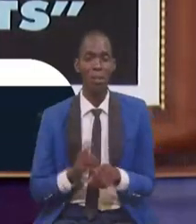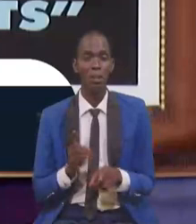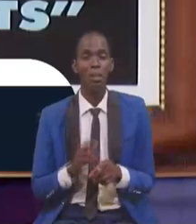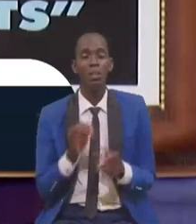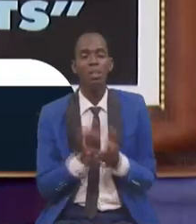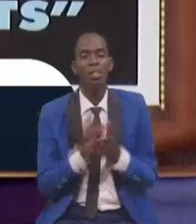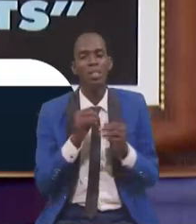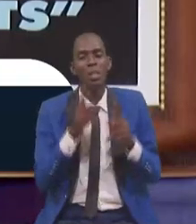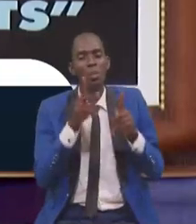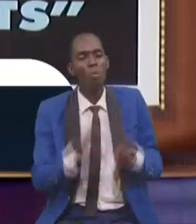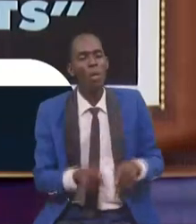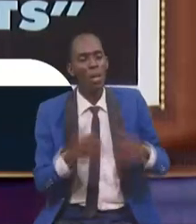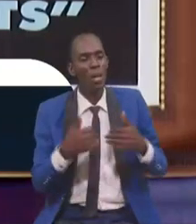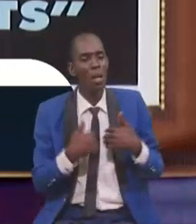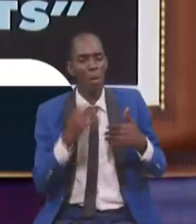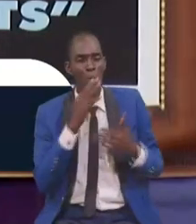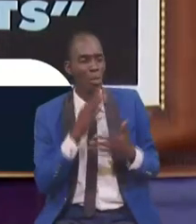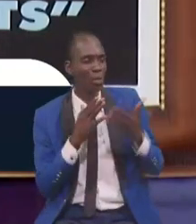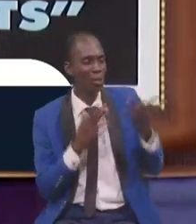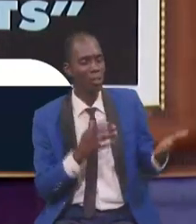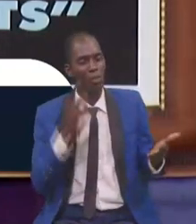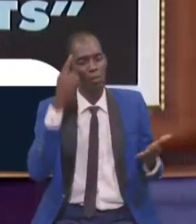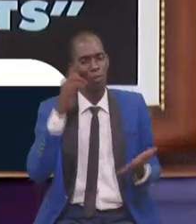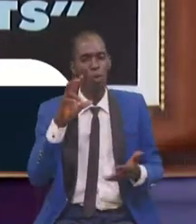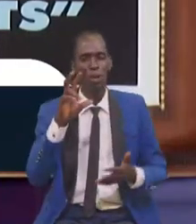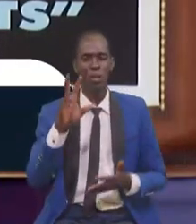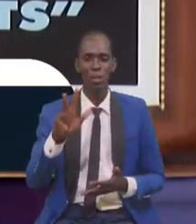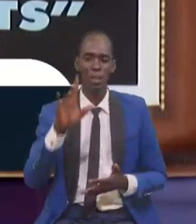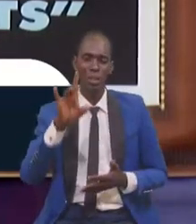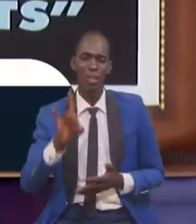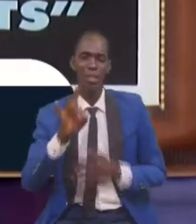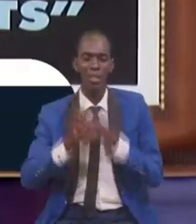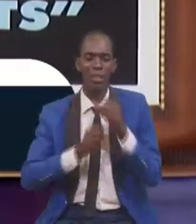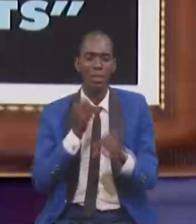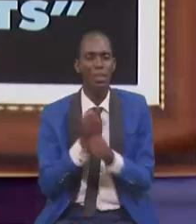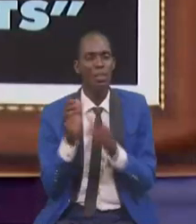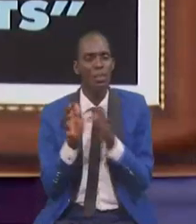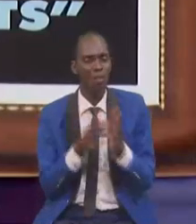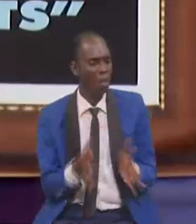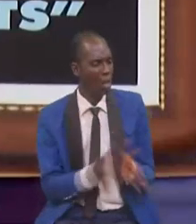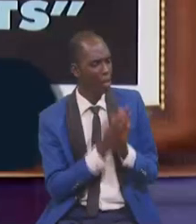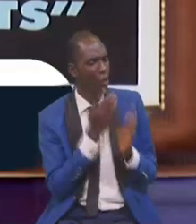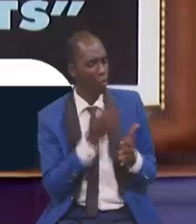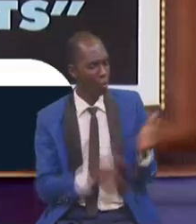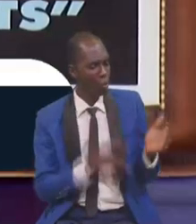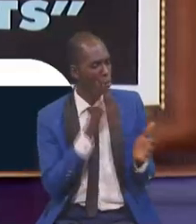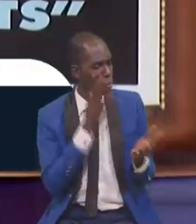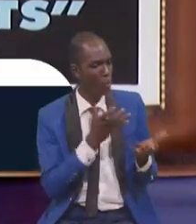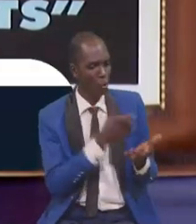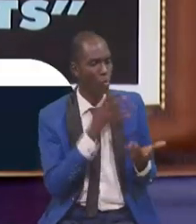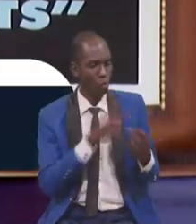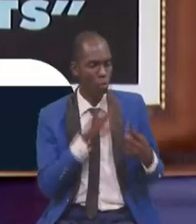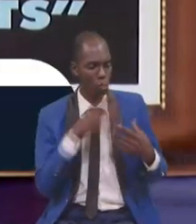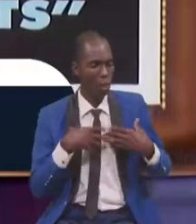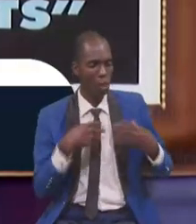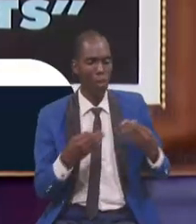Il a guéri toute personne invalide. L'homme était malade 38 ans. Jésus a dit, veux-tu être guéri? L'homme qui